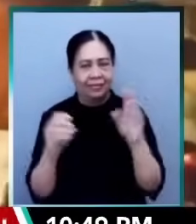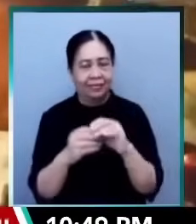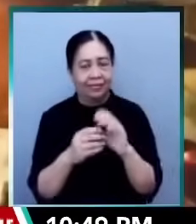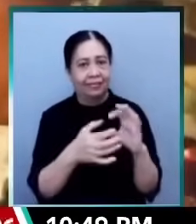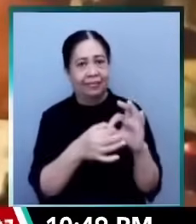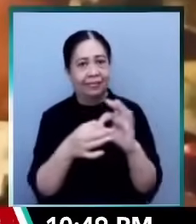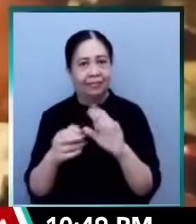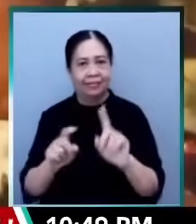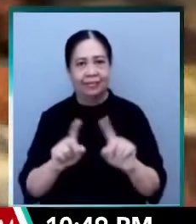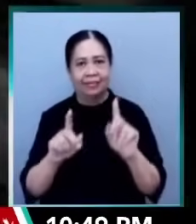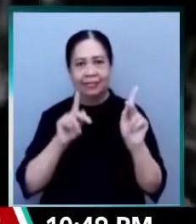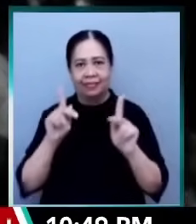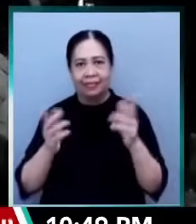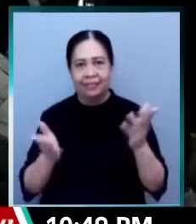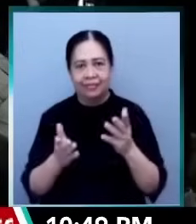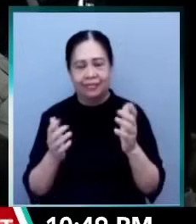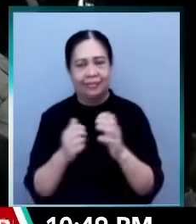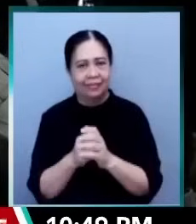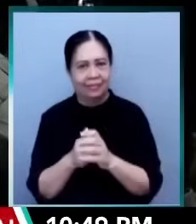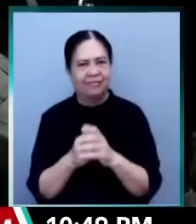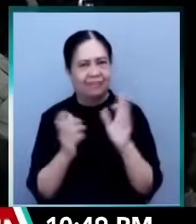dito. It's a fruit of love.